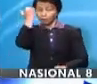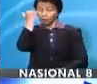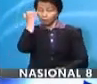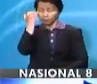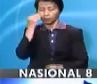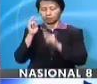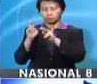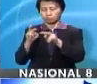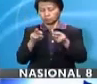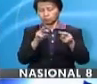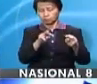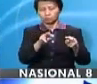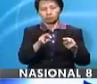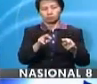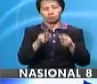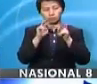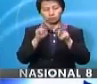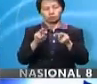didapati